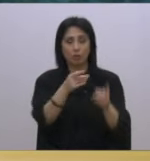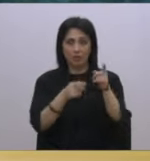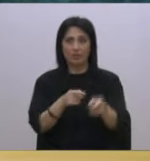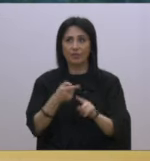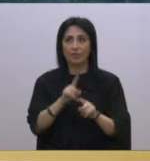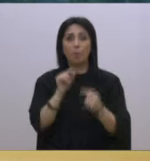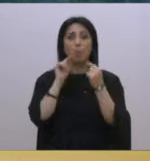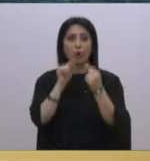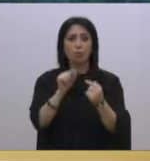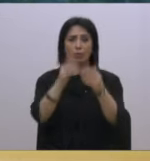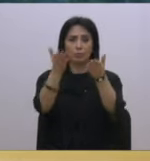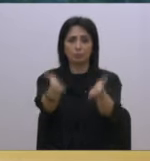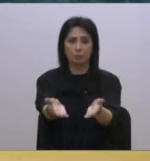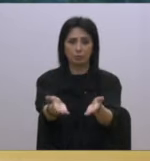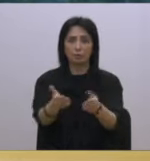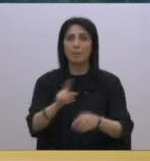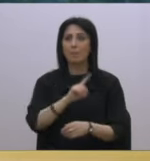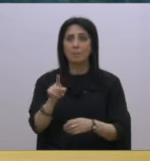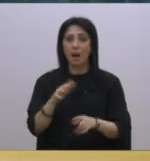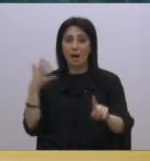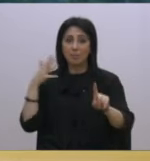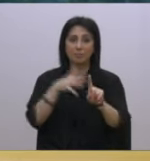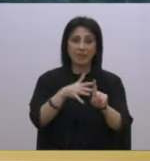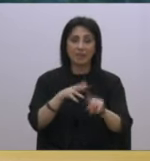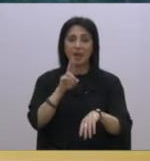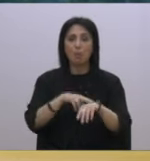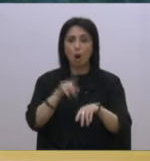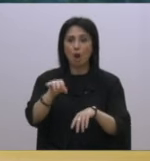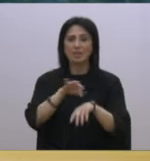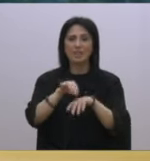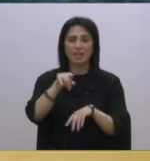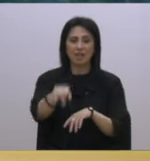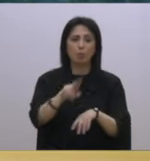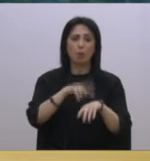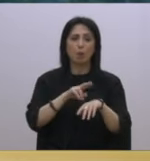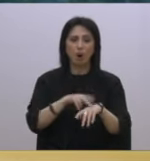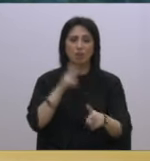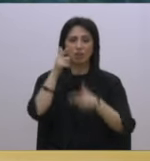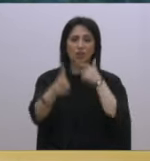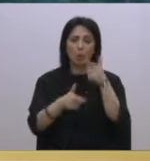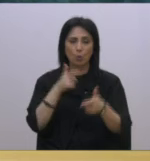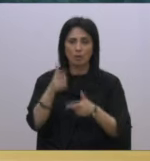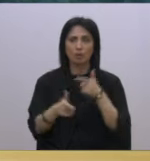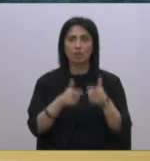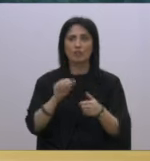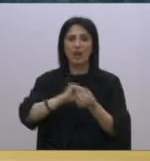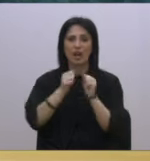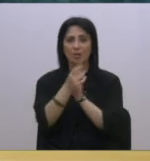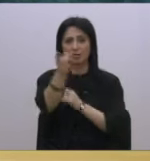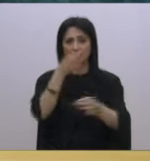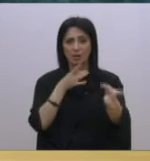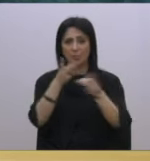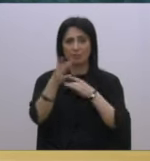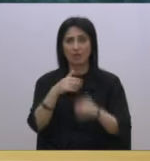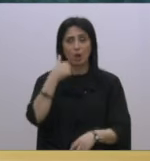რაიმეს გაპროტესტება გააპროტესტეთ მაგრამ პიკეტირება პოლიციაზე ძალადობა პოლიციის შეურაცხყოფა ქვების როლა რა